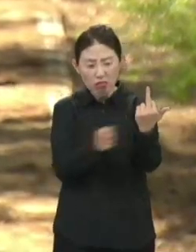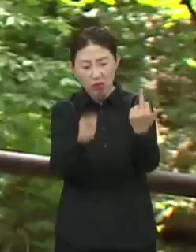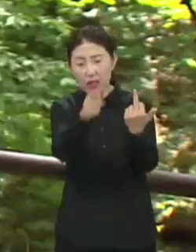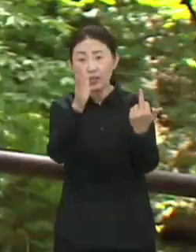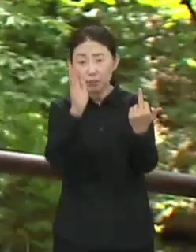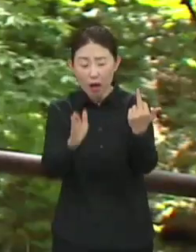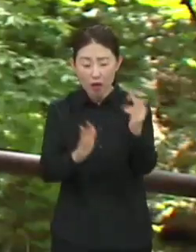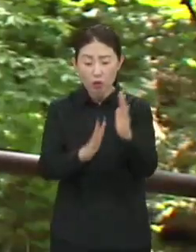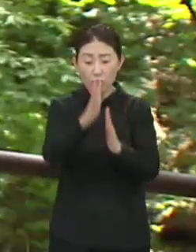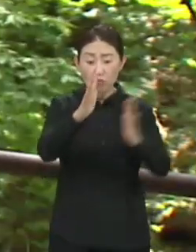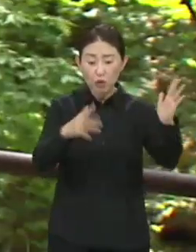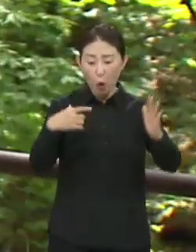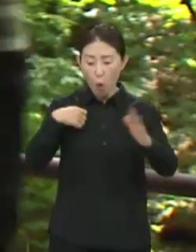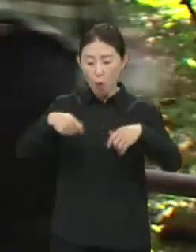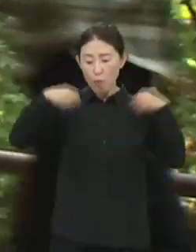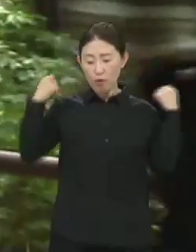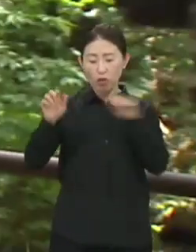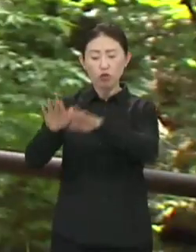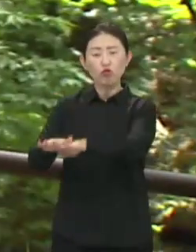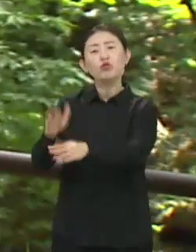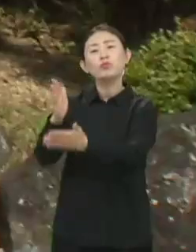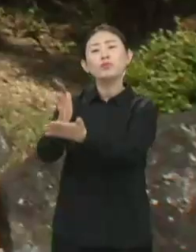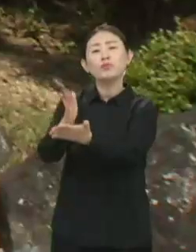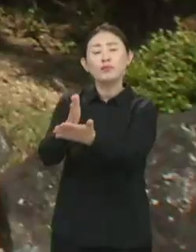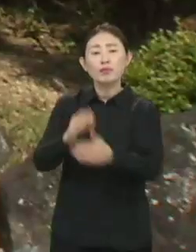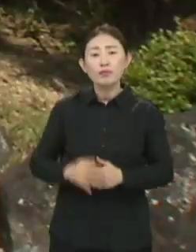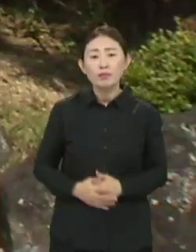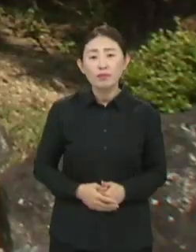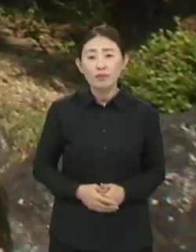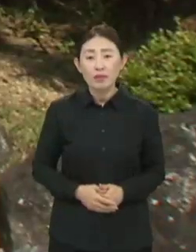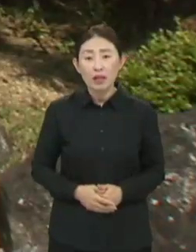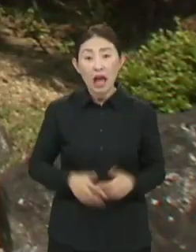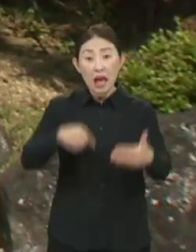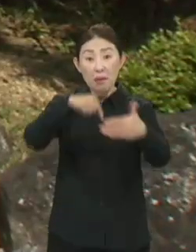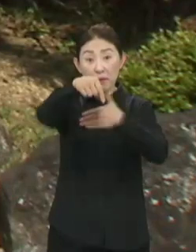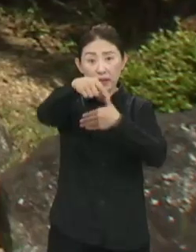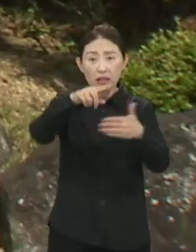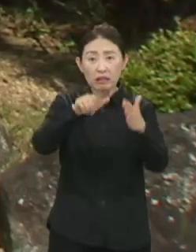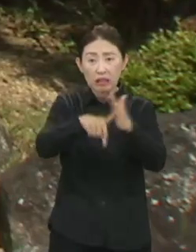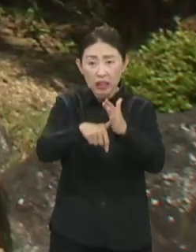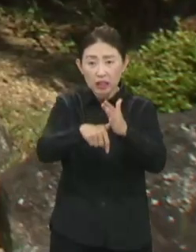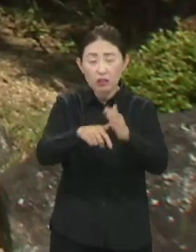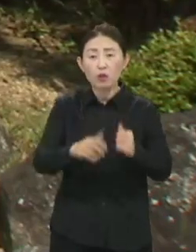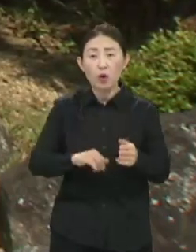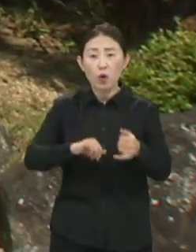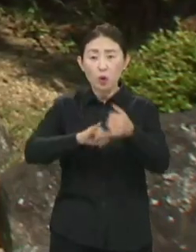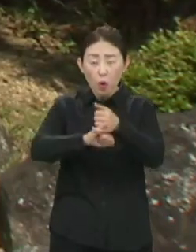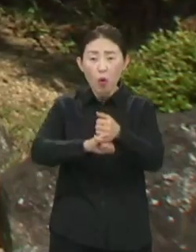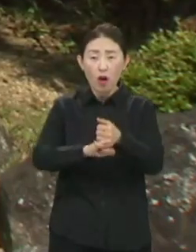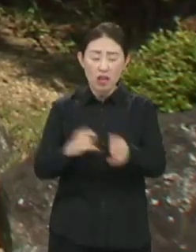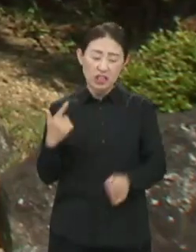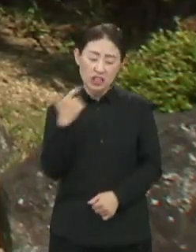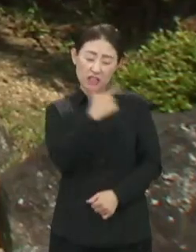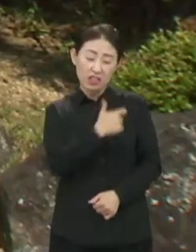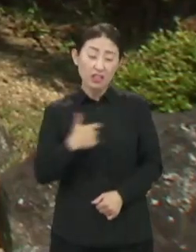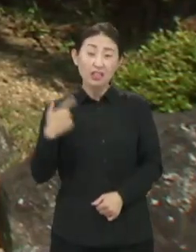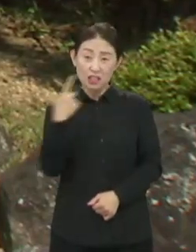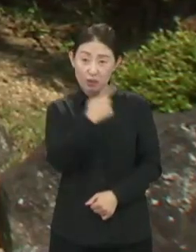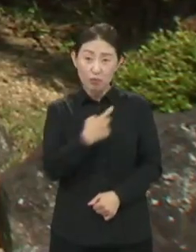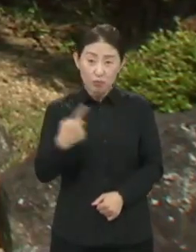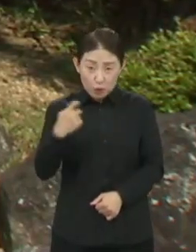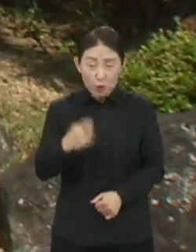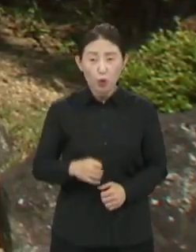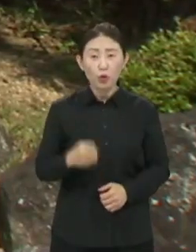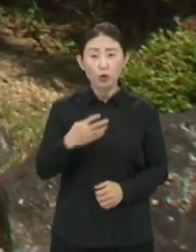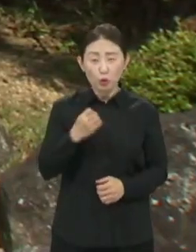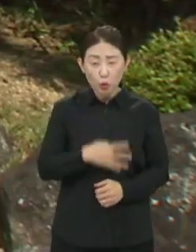풀 속에 옷을 두는 행위를 자제해야 합니다. 야외 활동 시에는 주기적으로 진드기 기피제를 사용하고 머리나